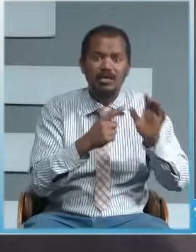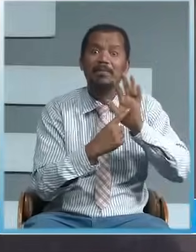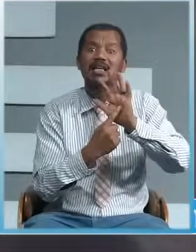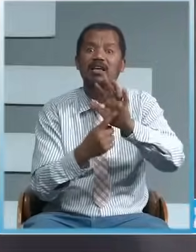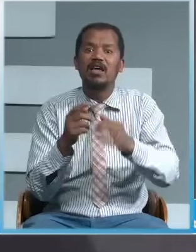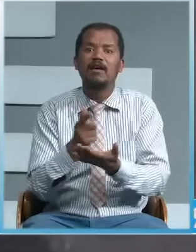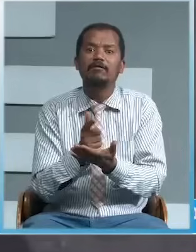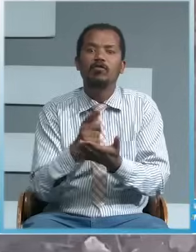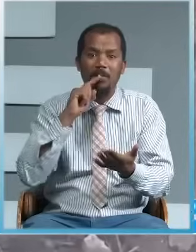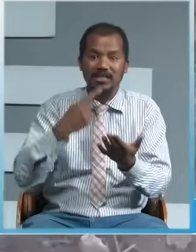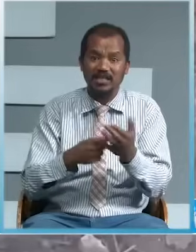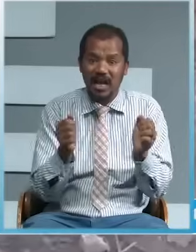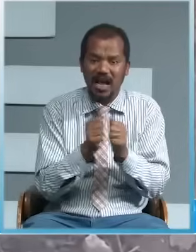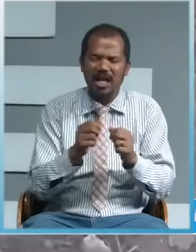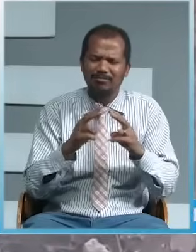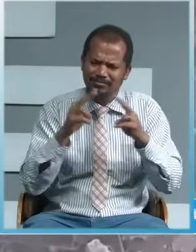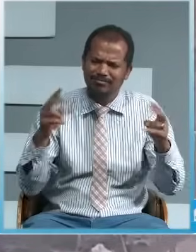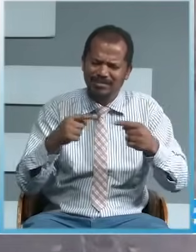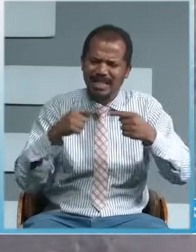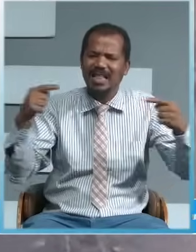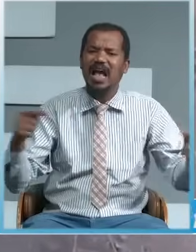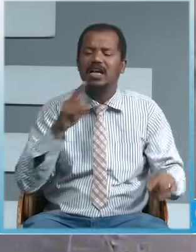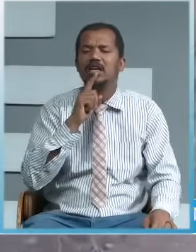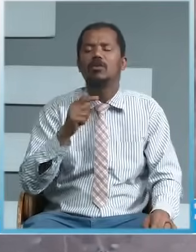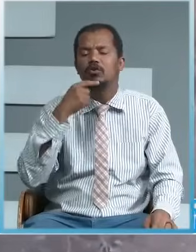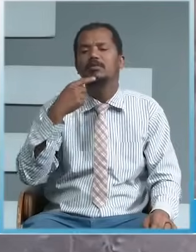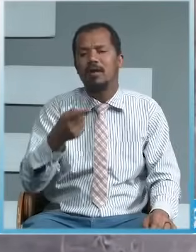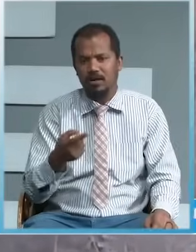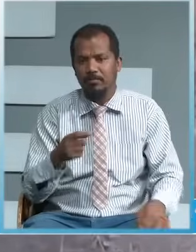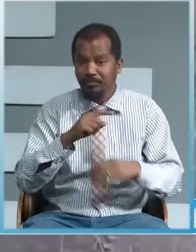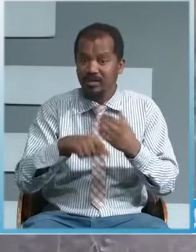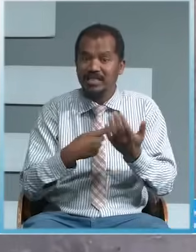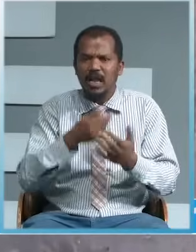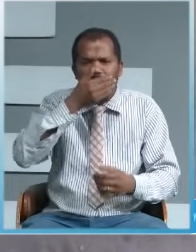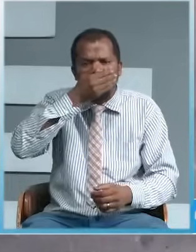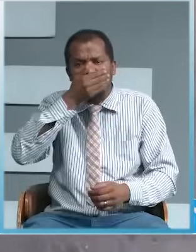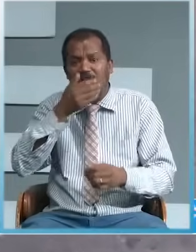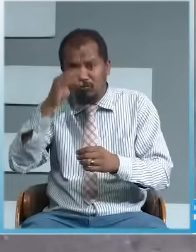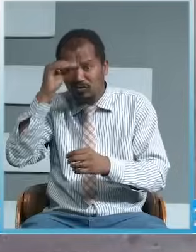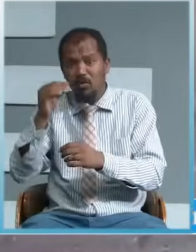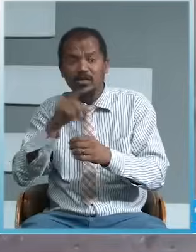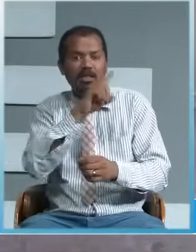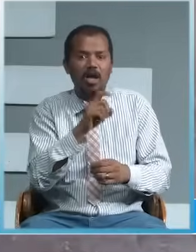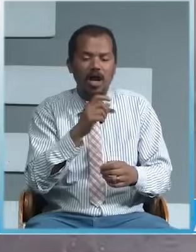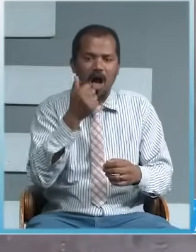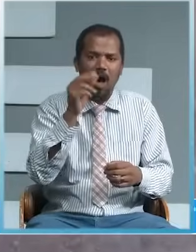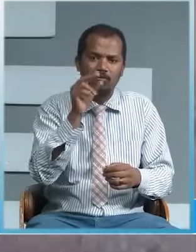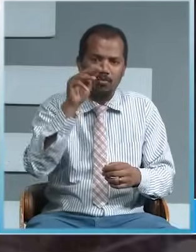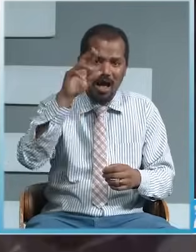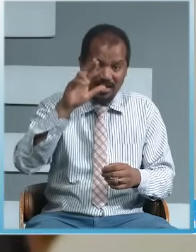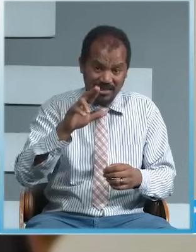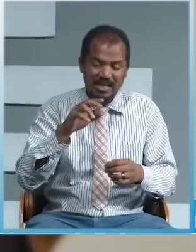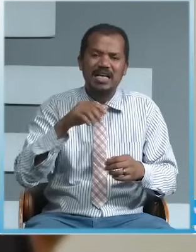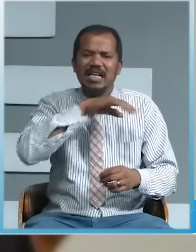ሲተኩሱ ከመያሳየው የቪዲዮ ማስረጃ ጋር በጅጉ የተቃረነ ነው እየተባለም ይገኛል። ስለ ታጋቾች ጉዳይ የተጠየቁት አቡ